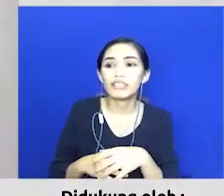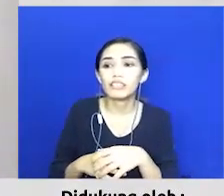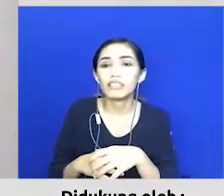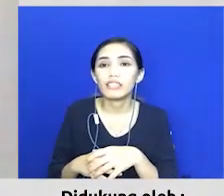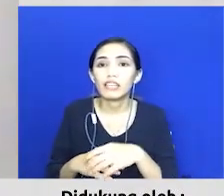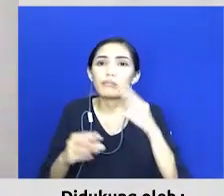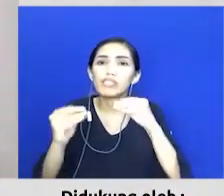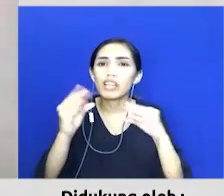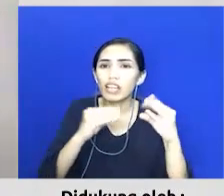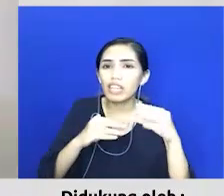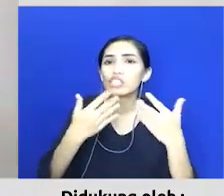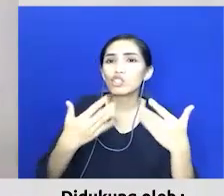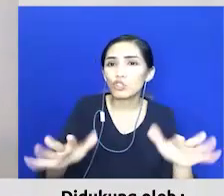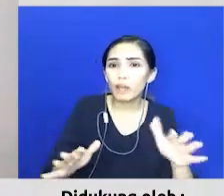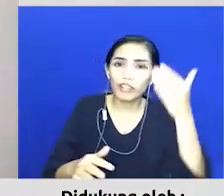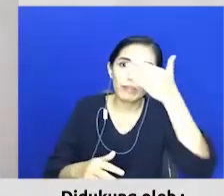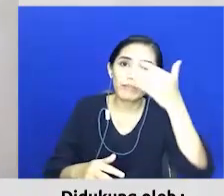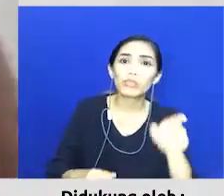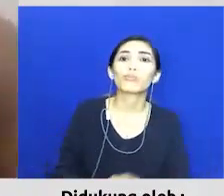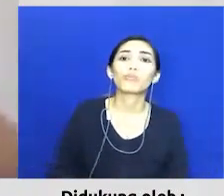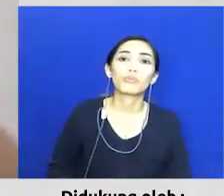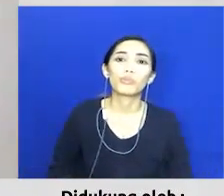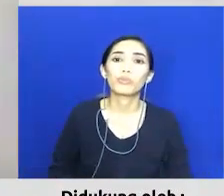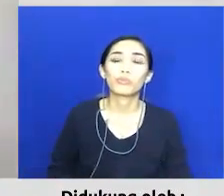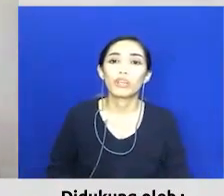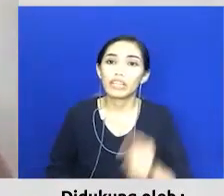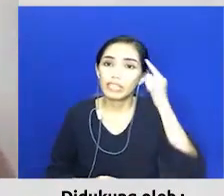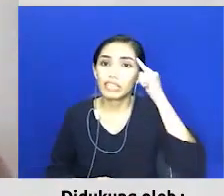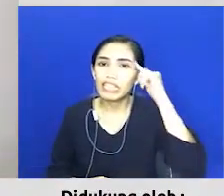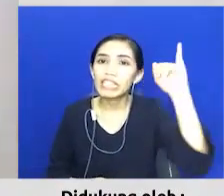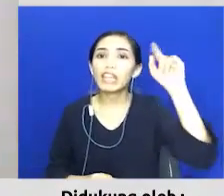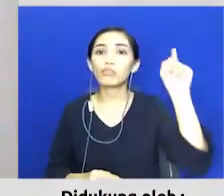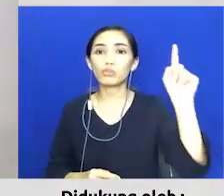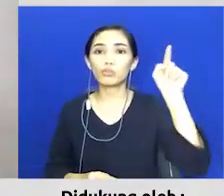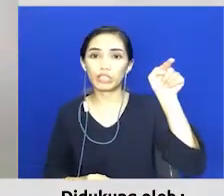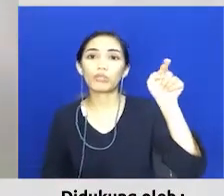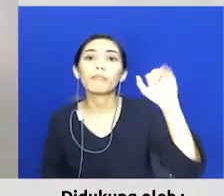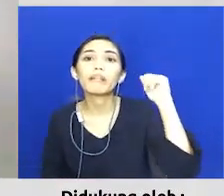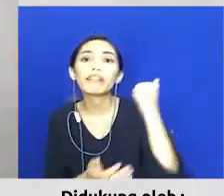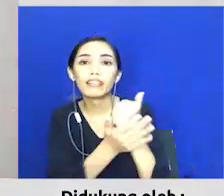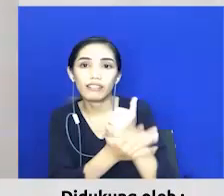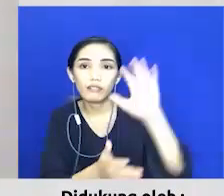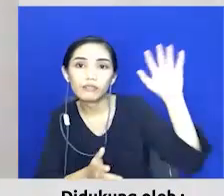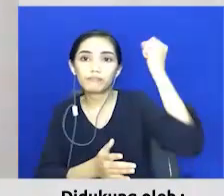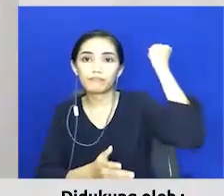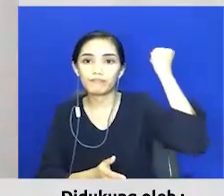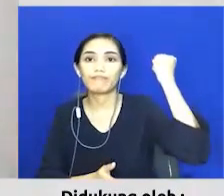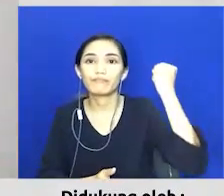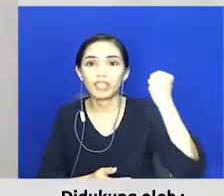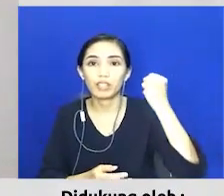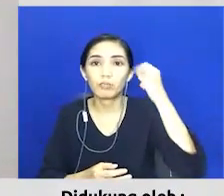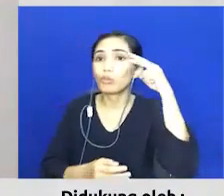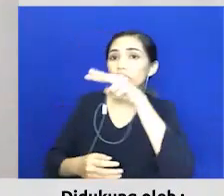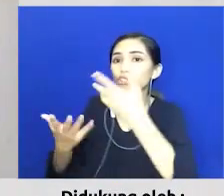bisa dibicarakan sesudahnya jadi kayaknya gitu, dapat gagasannya dulu, kita dapat idenya dulu, lalu ya ayo kita lihat